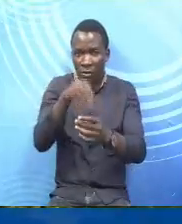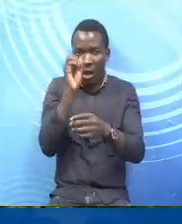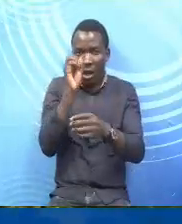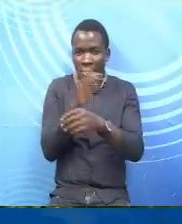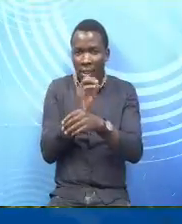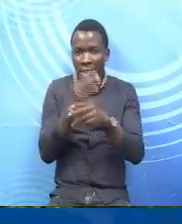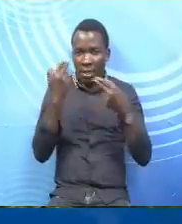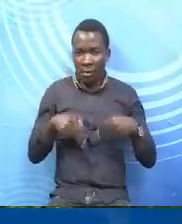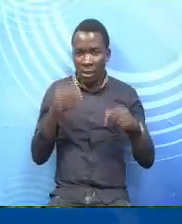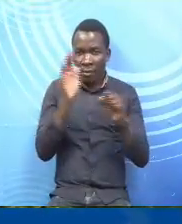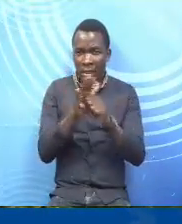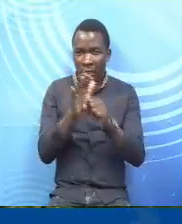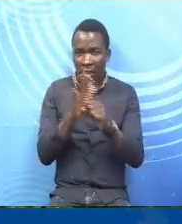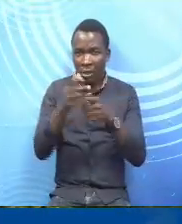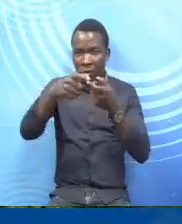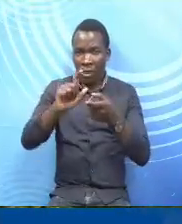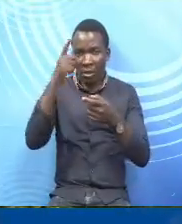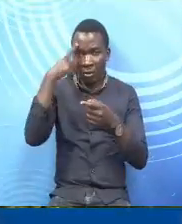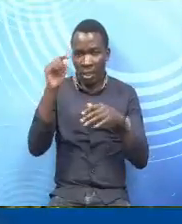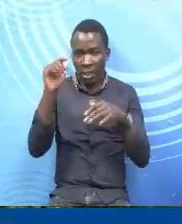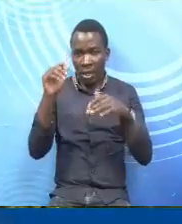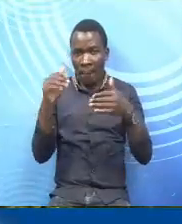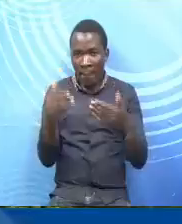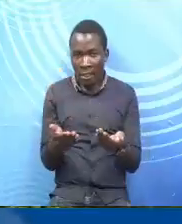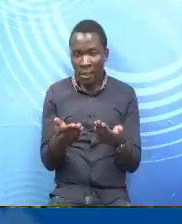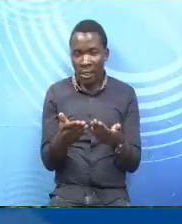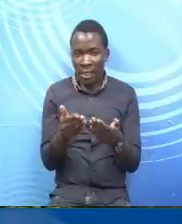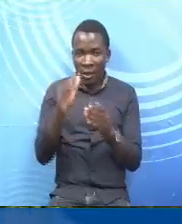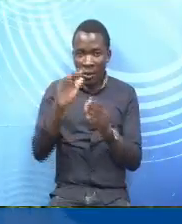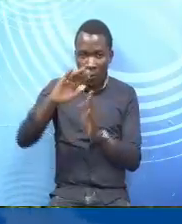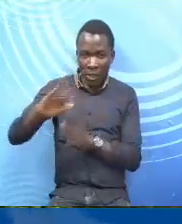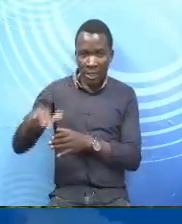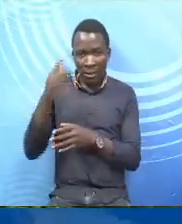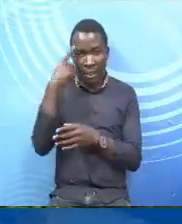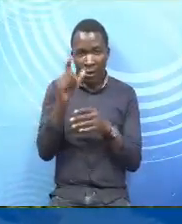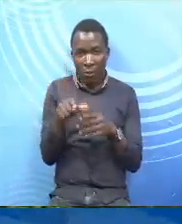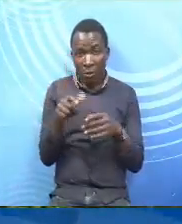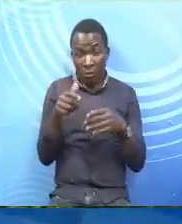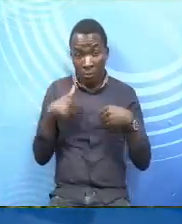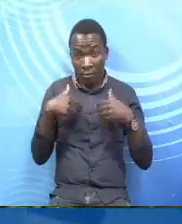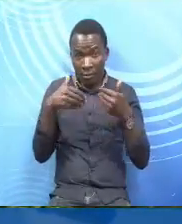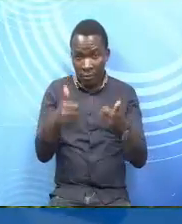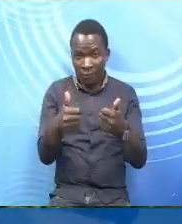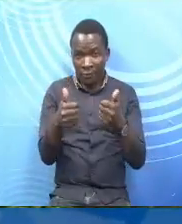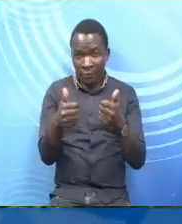cyane twongeyemo no kumenya tuti uretse kumenya ko umuntu ameze neza